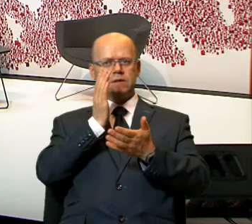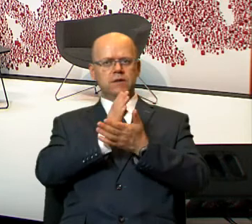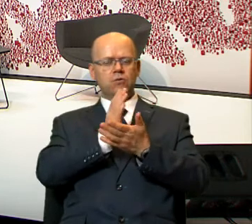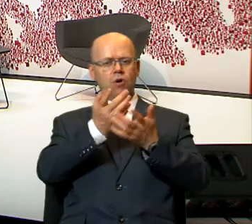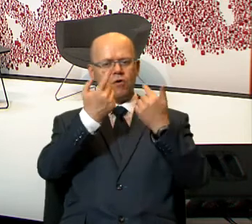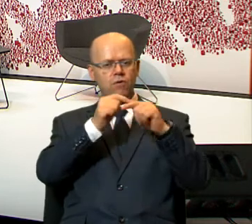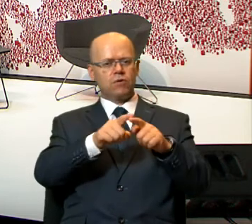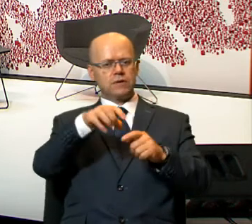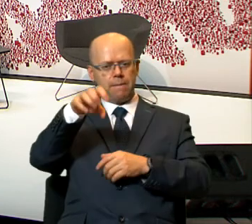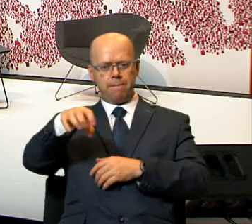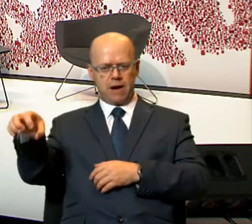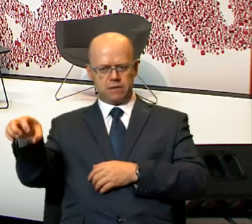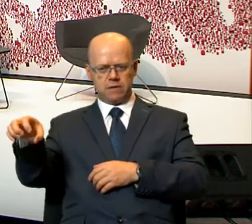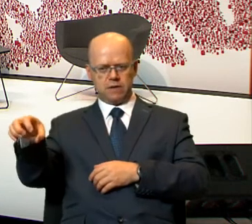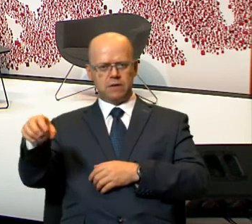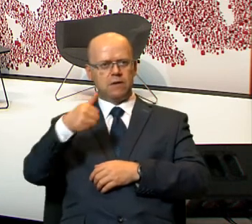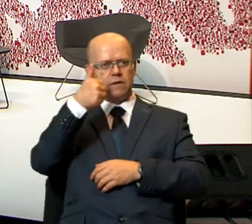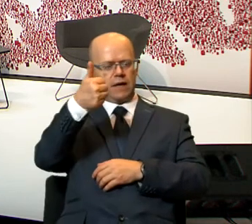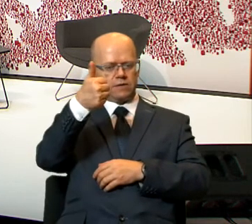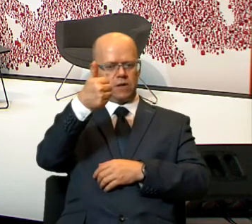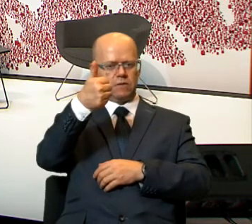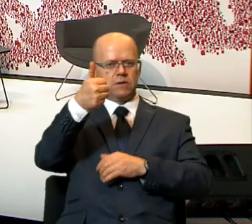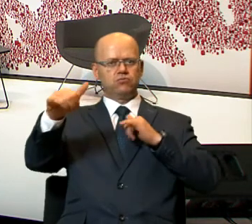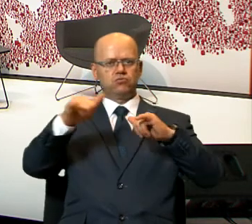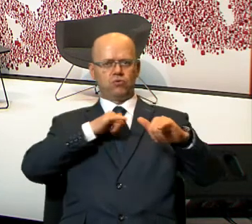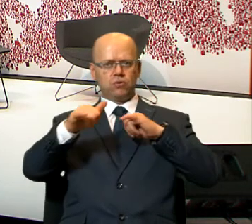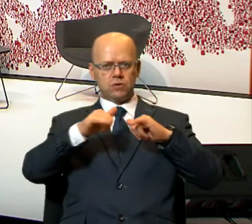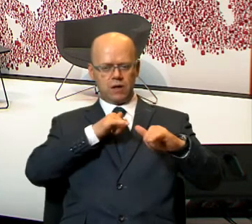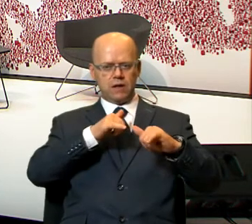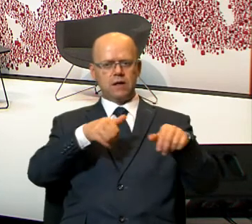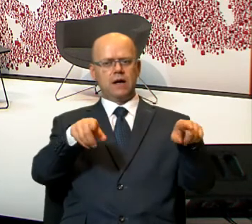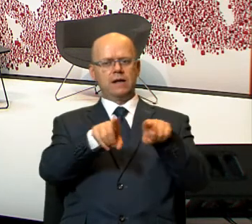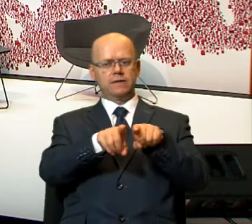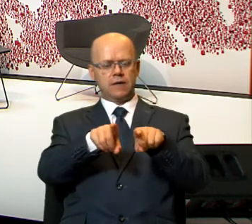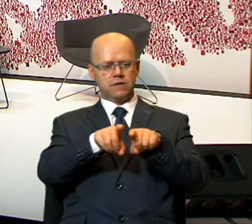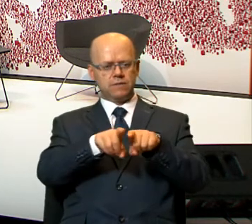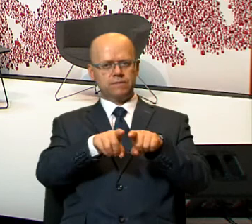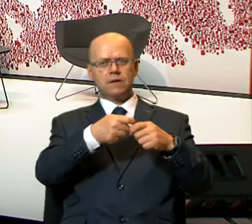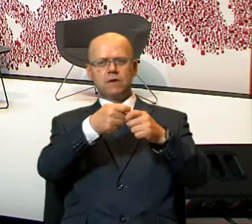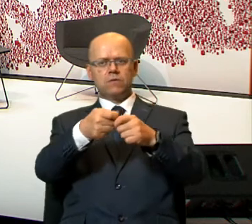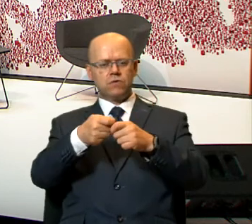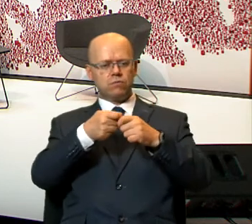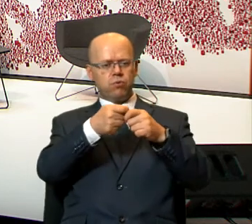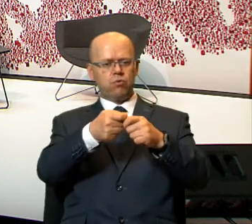przez jakąś partię lub dyktatora, ale również we wspólnym,